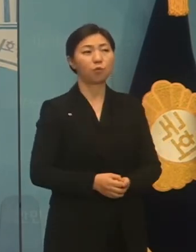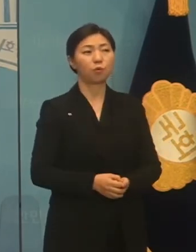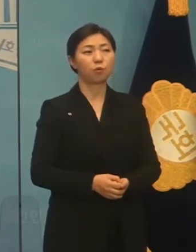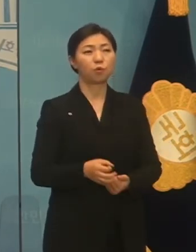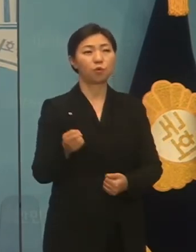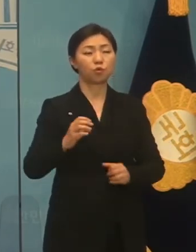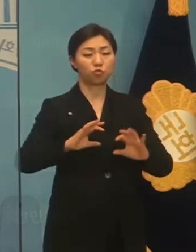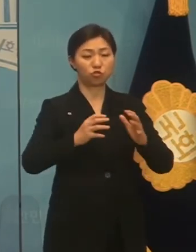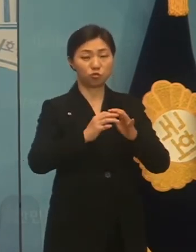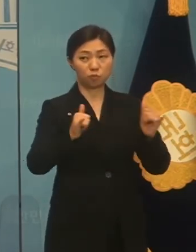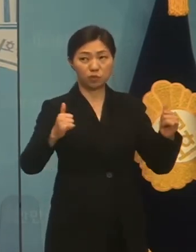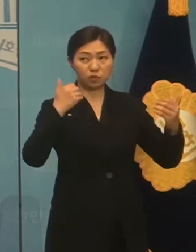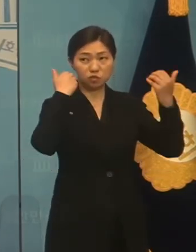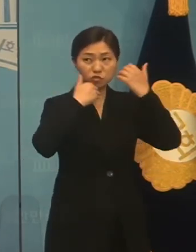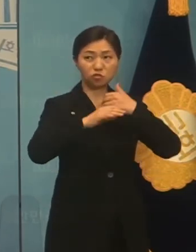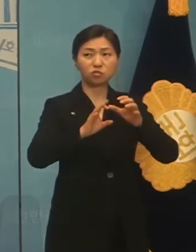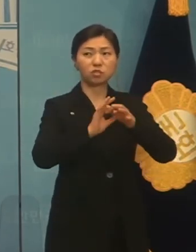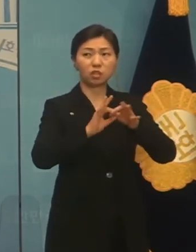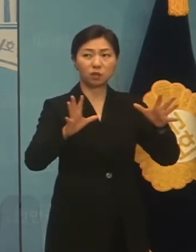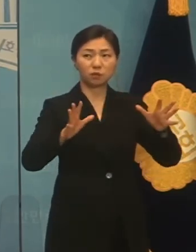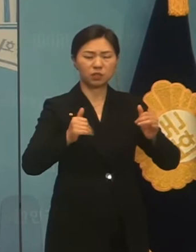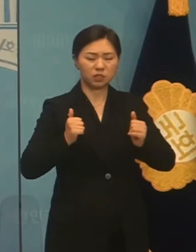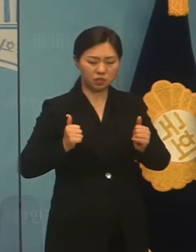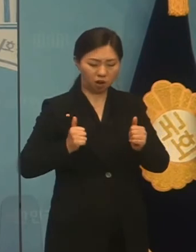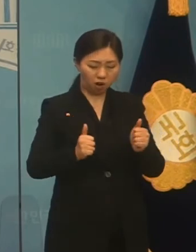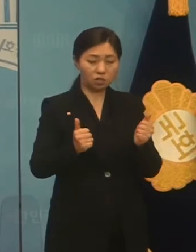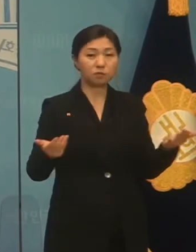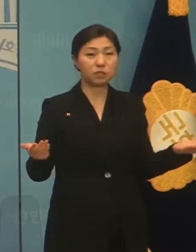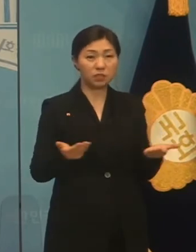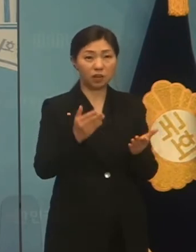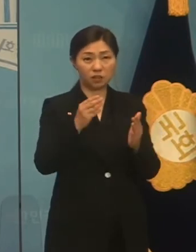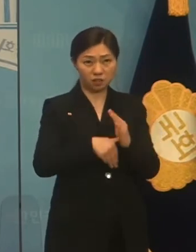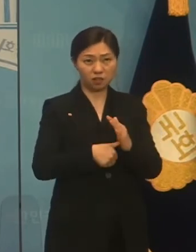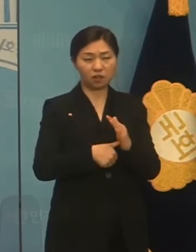국민 누구나 열심히 일하면